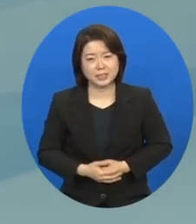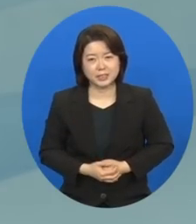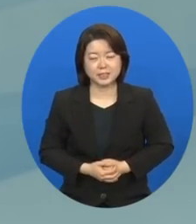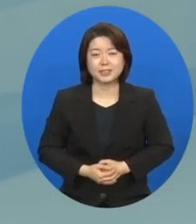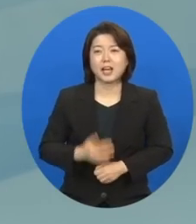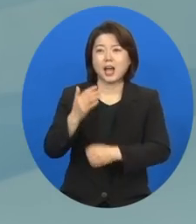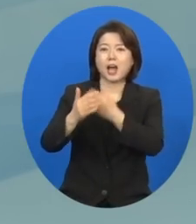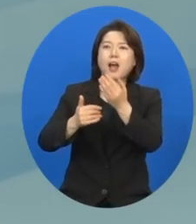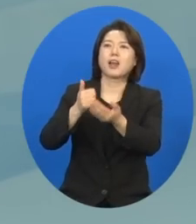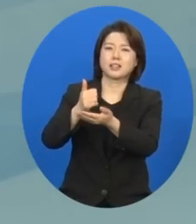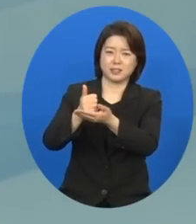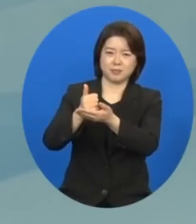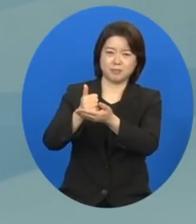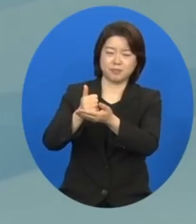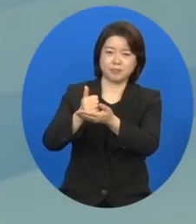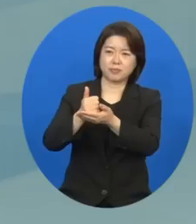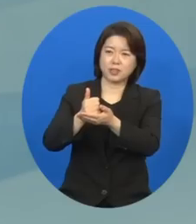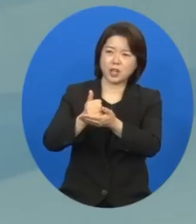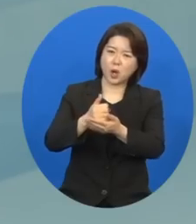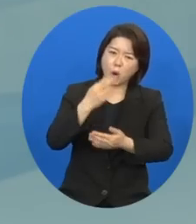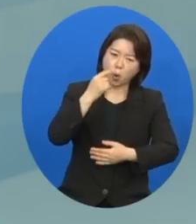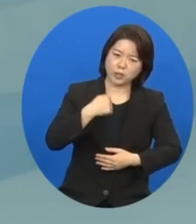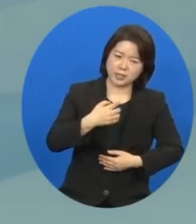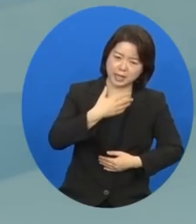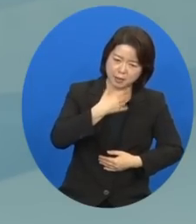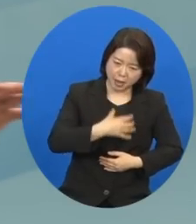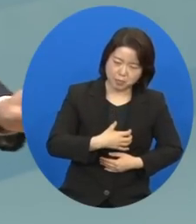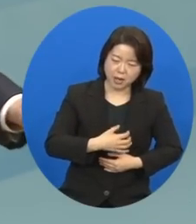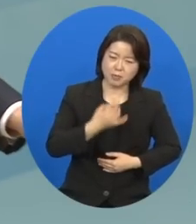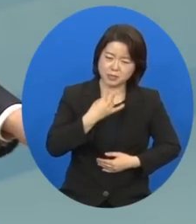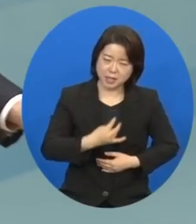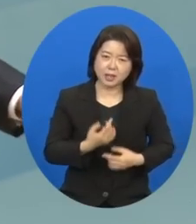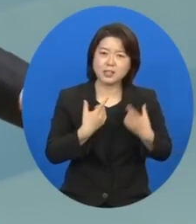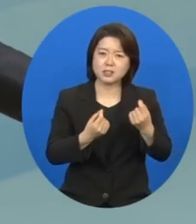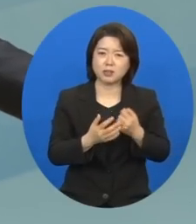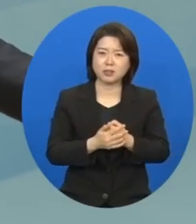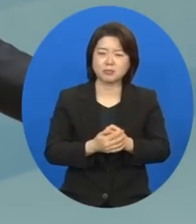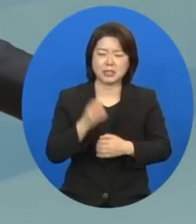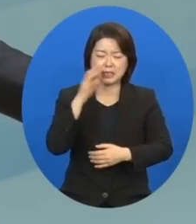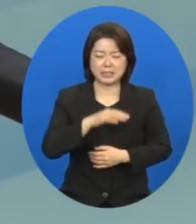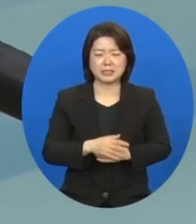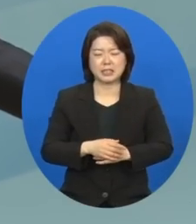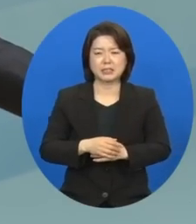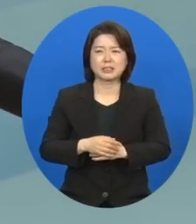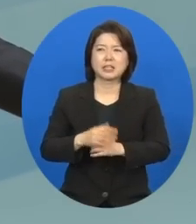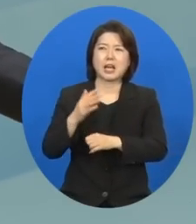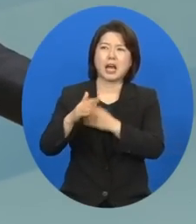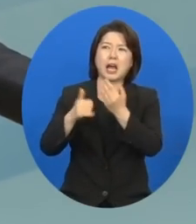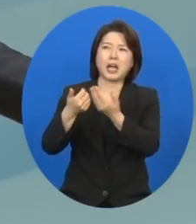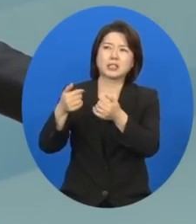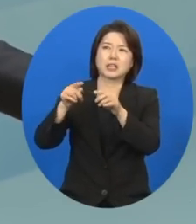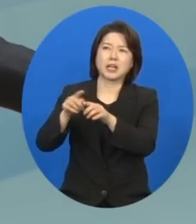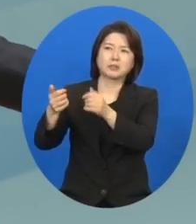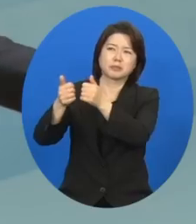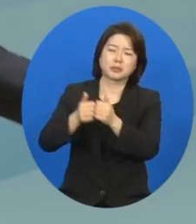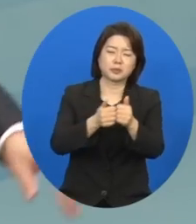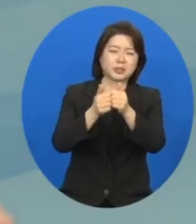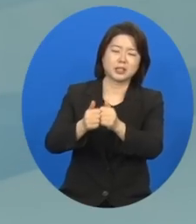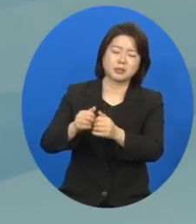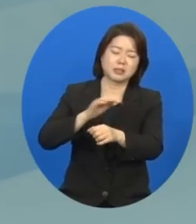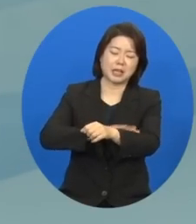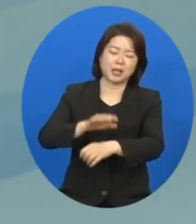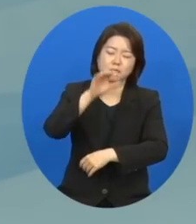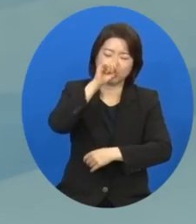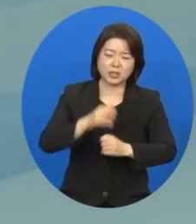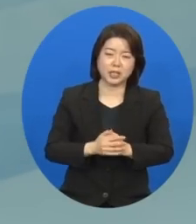하나님, 혹시 아브라함처럼 또는 사례처럼 그저 엘리에셀이나 잘 됐으면 좋겠습니다. 그를 통해서